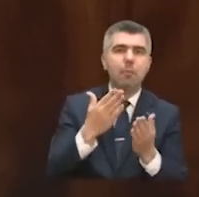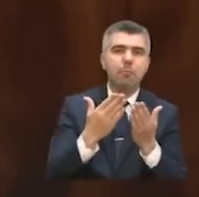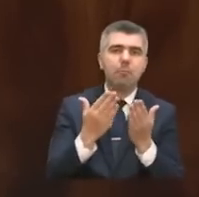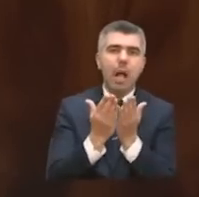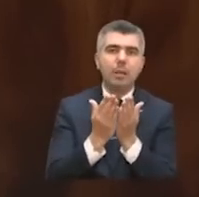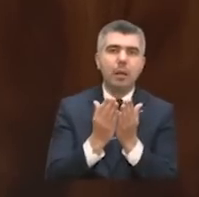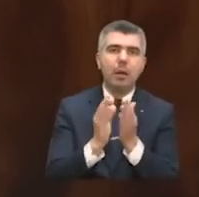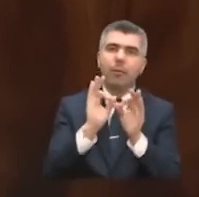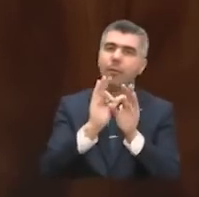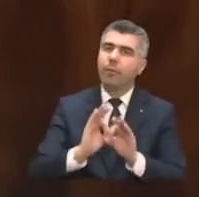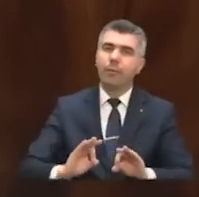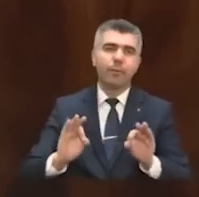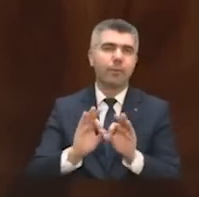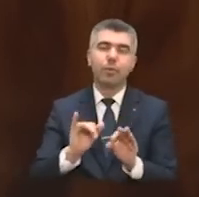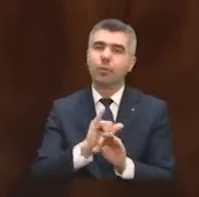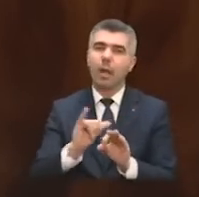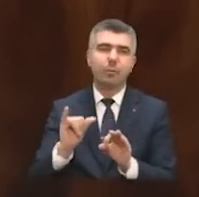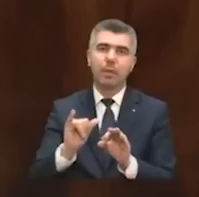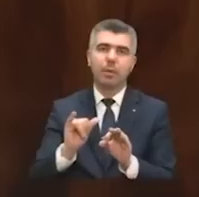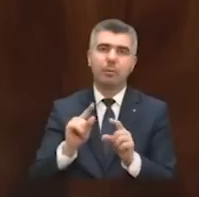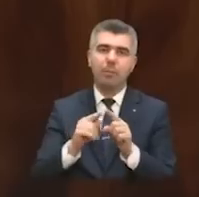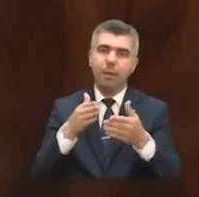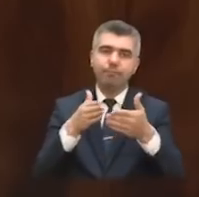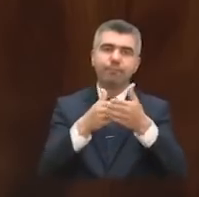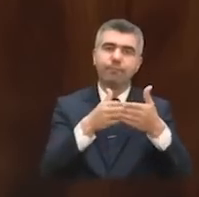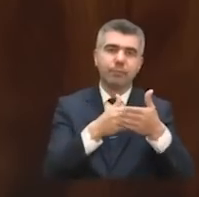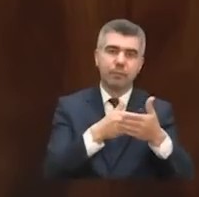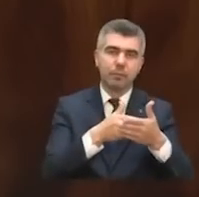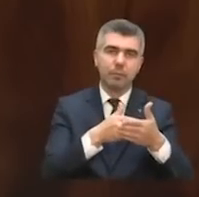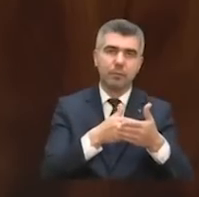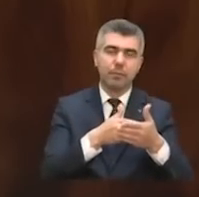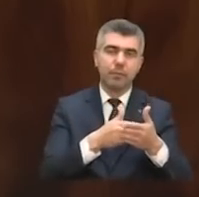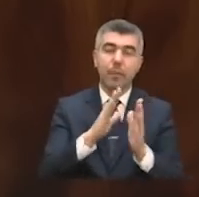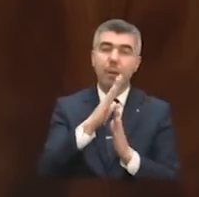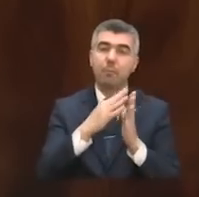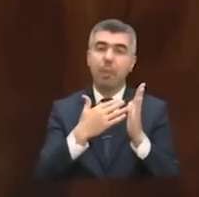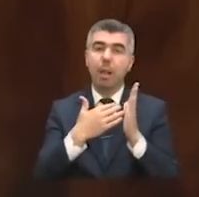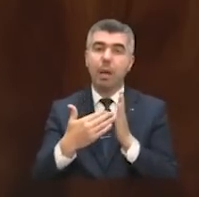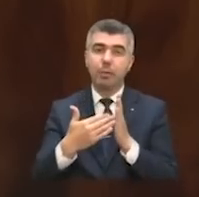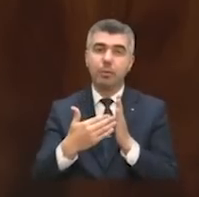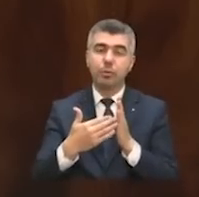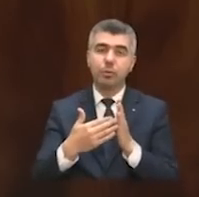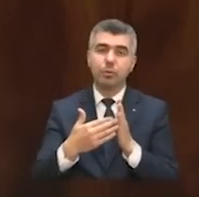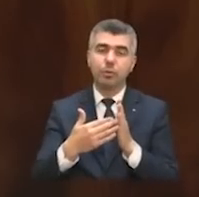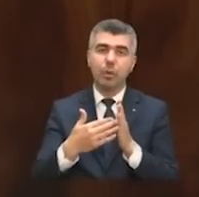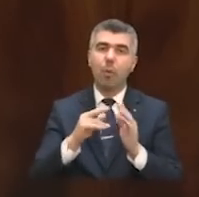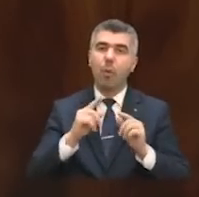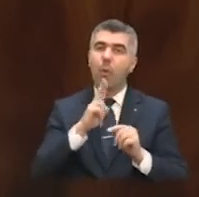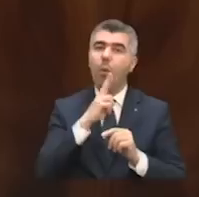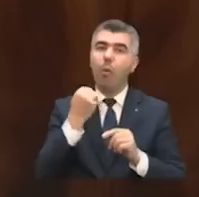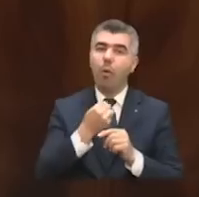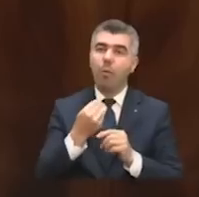للحيط، مشى للحيط. وهذا البرنامج الان اللي جابت به